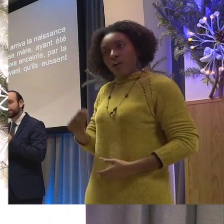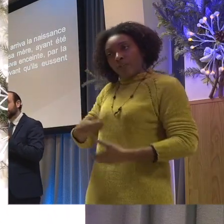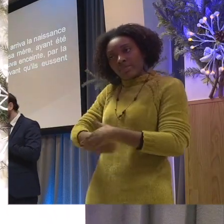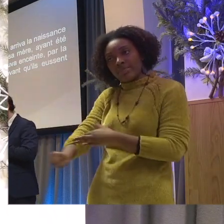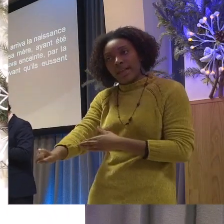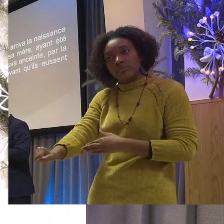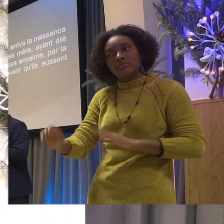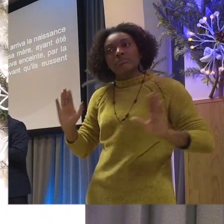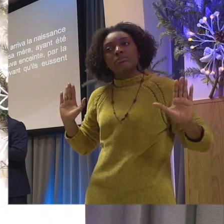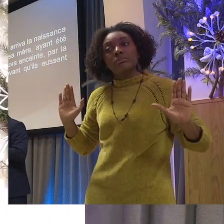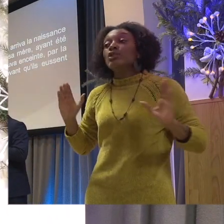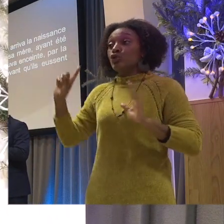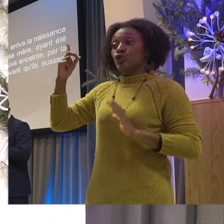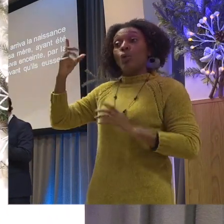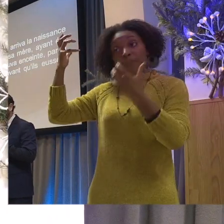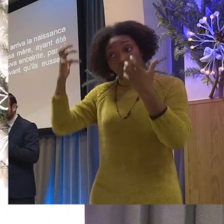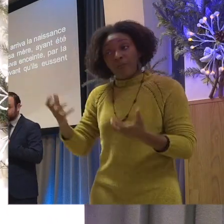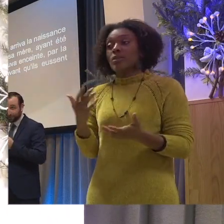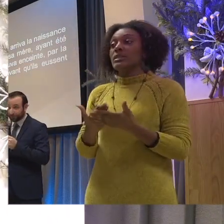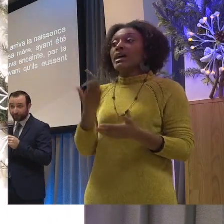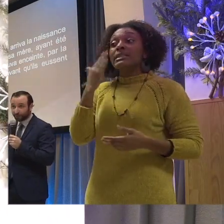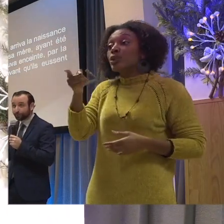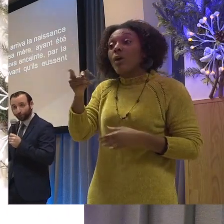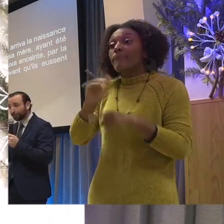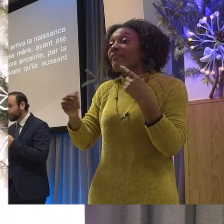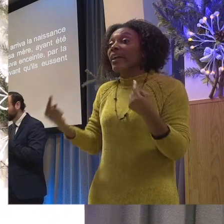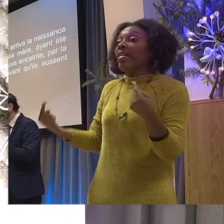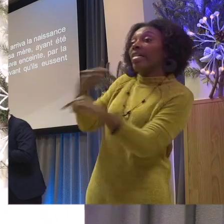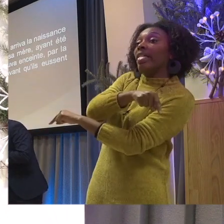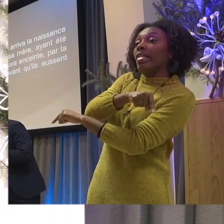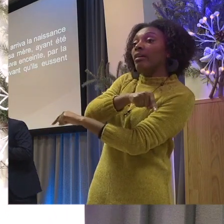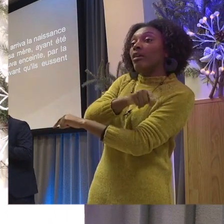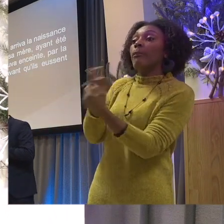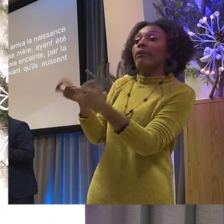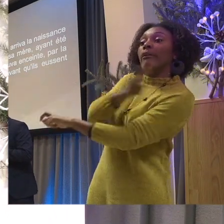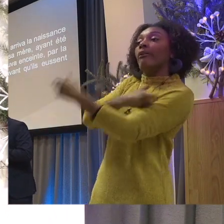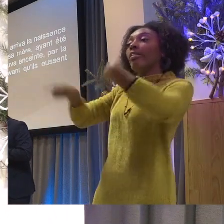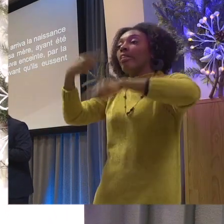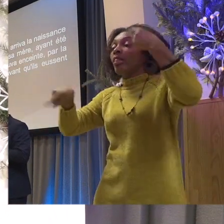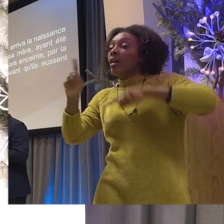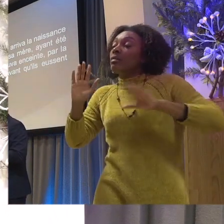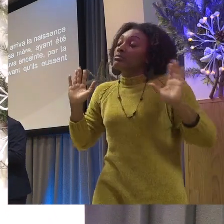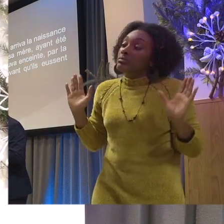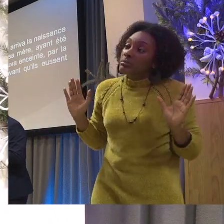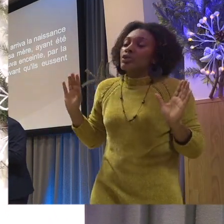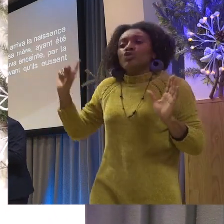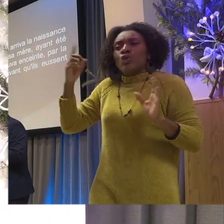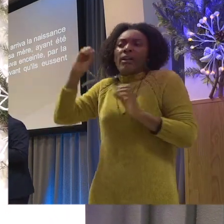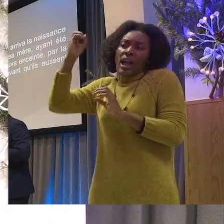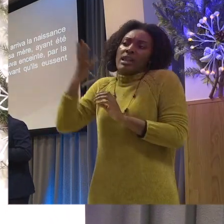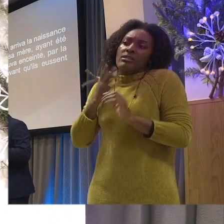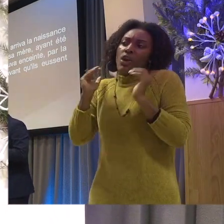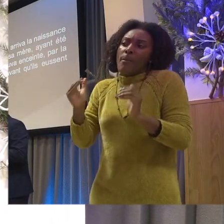Ça, c'est dans le cœur de Dieu. Si tu n'as pas suivi cela, Dieu peut quand même te faire grâce. Ok ? Dieu est un Dieu d'amour, Dieu fait